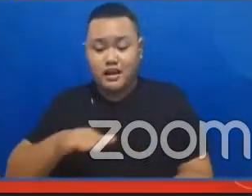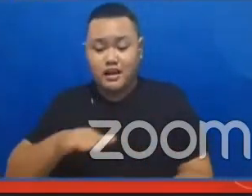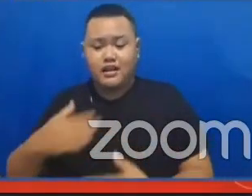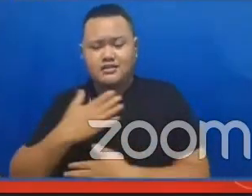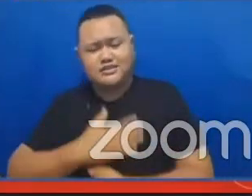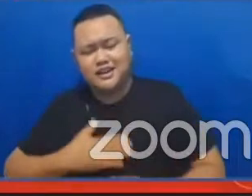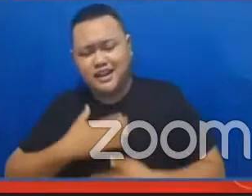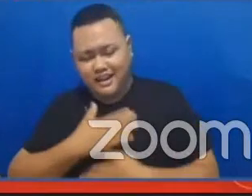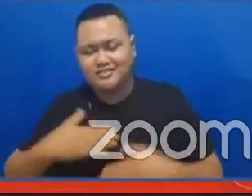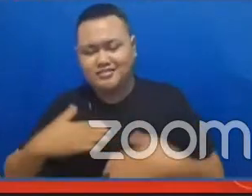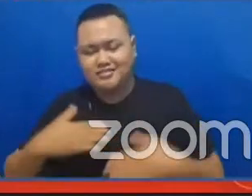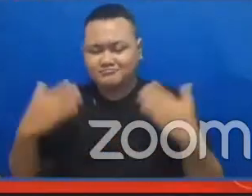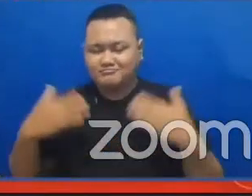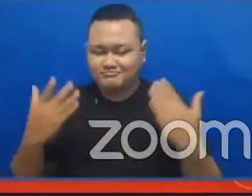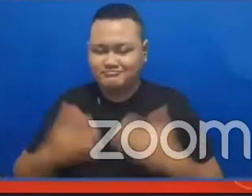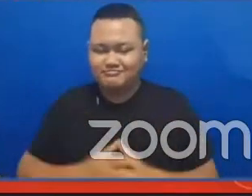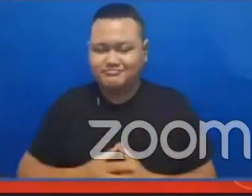Ya.